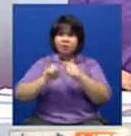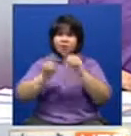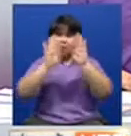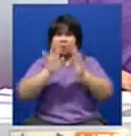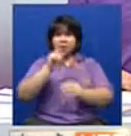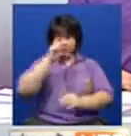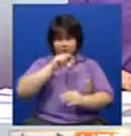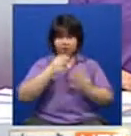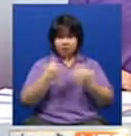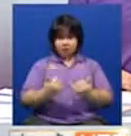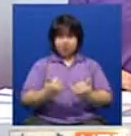ได้ตั้งแต่วันนี้เป็นต้นไปด้วย